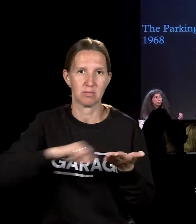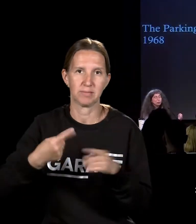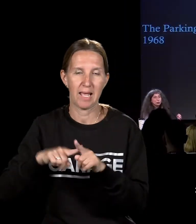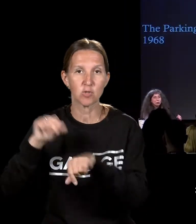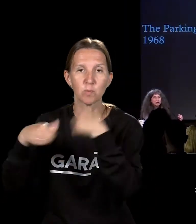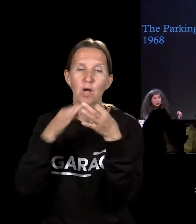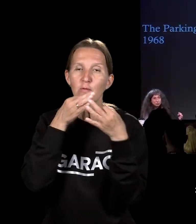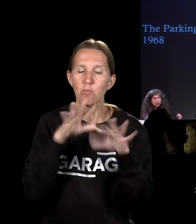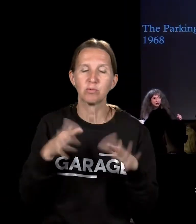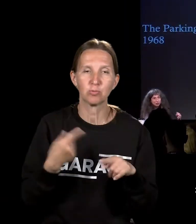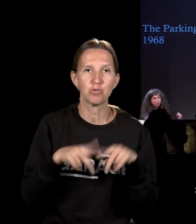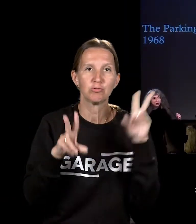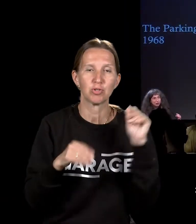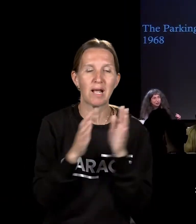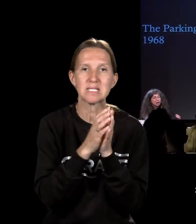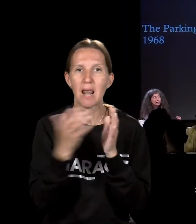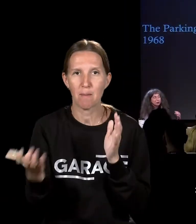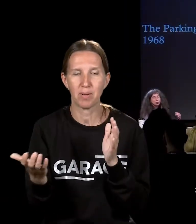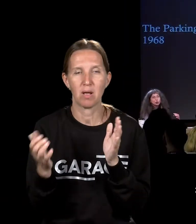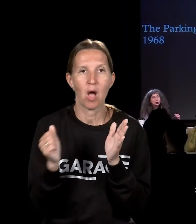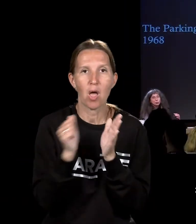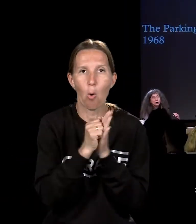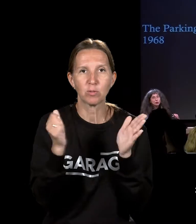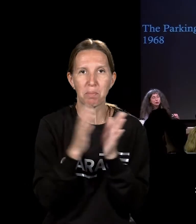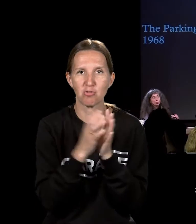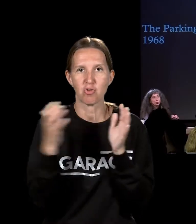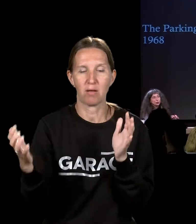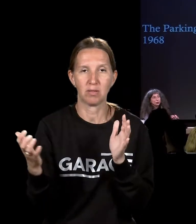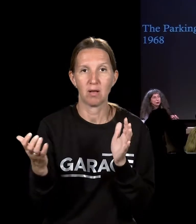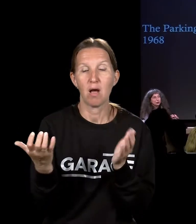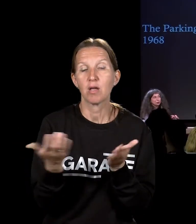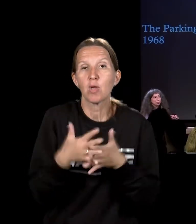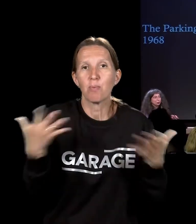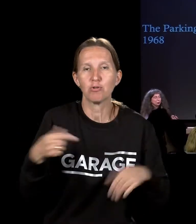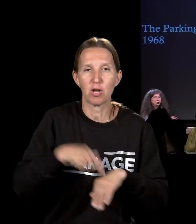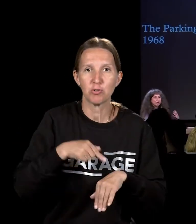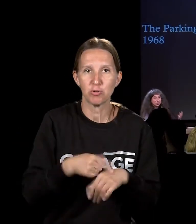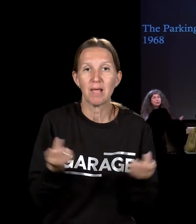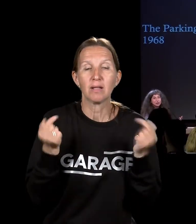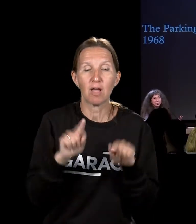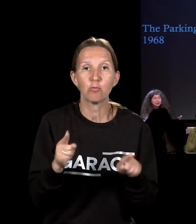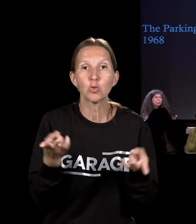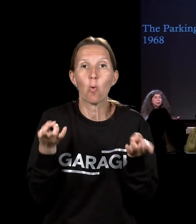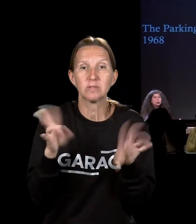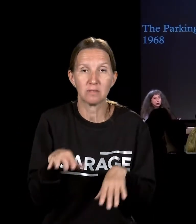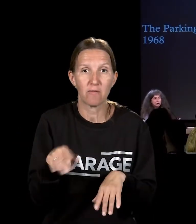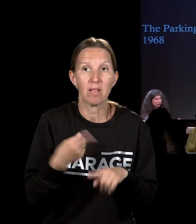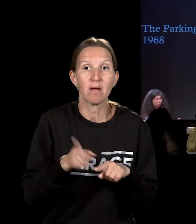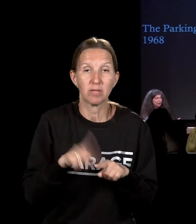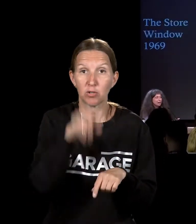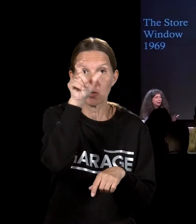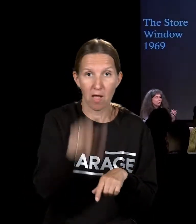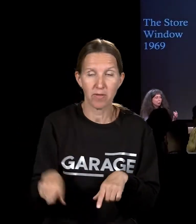скульптуры в любом случае слепки и отпечатки, и чем больше это отпечаток, тем больше ощущение того, что то, что оставило этот след, абсолютно